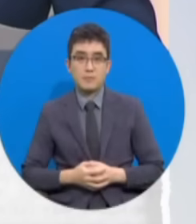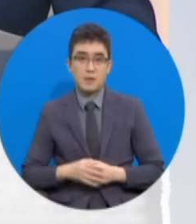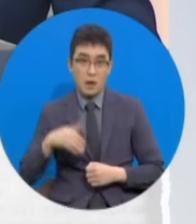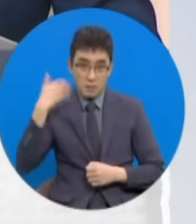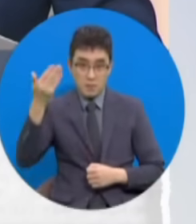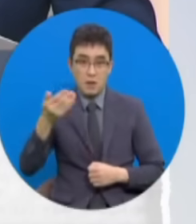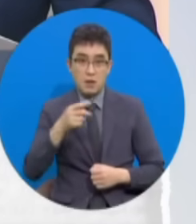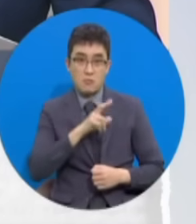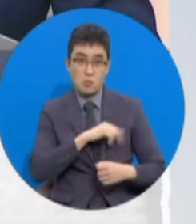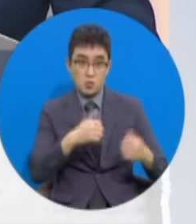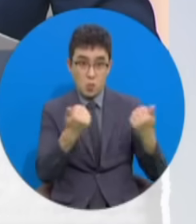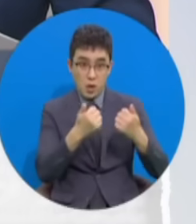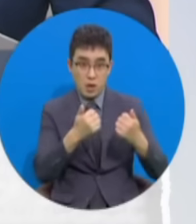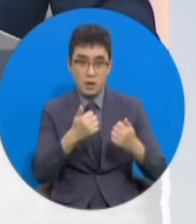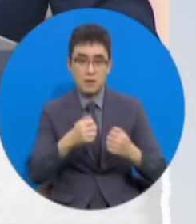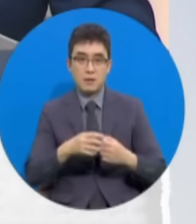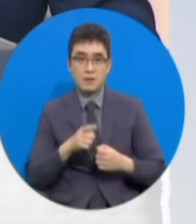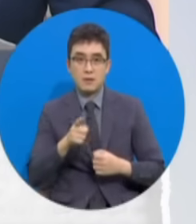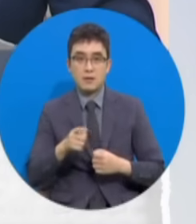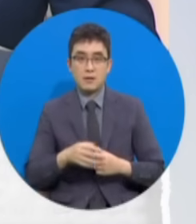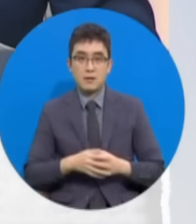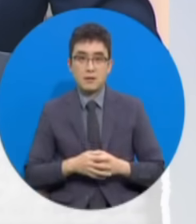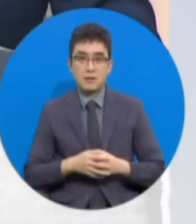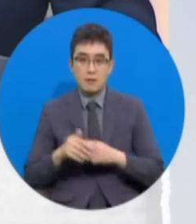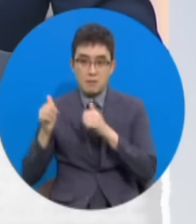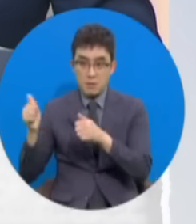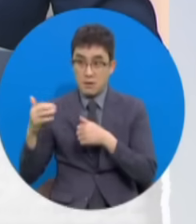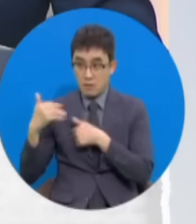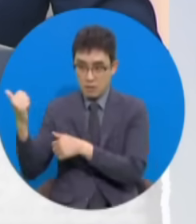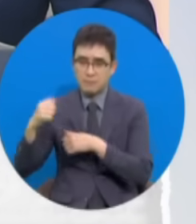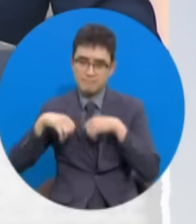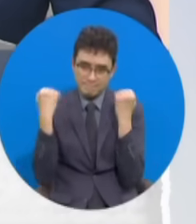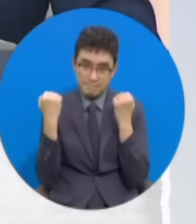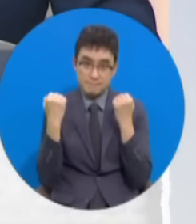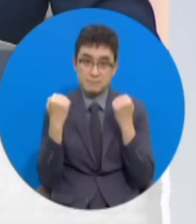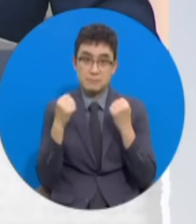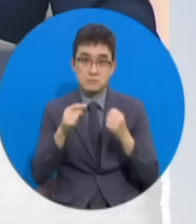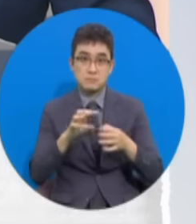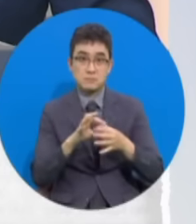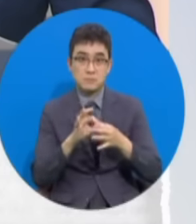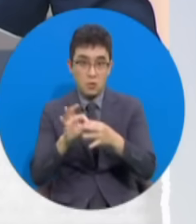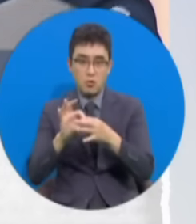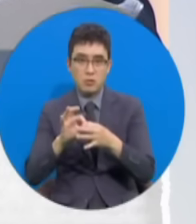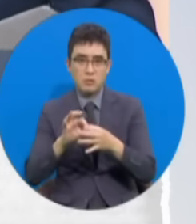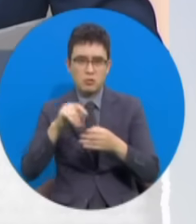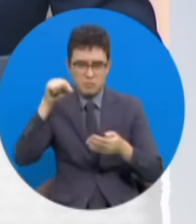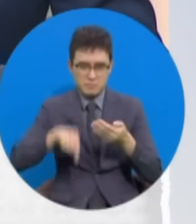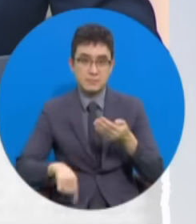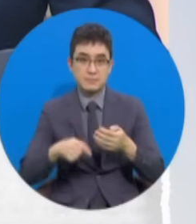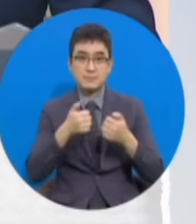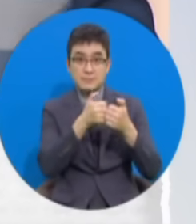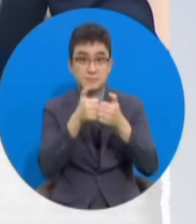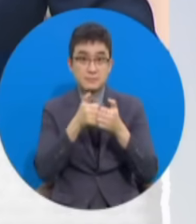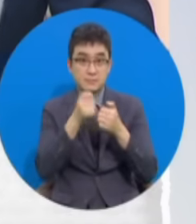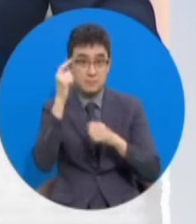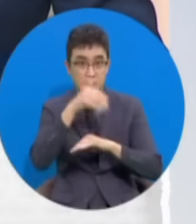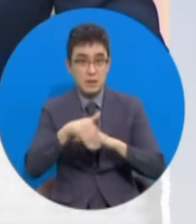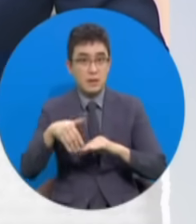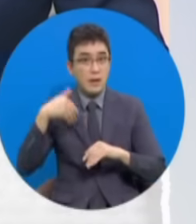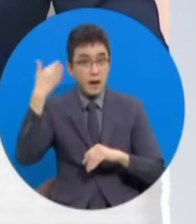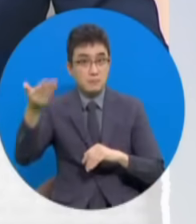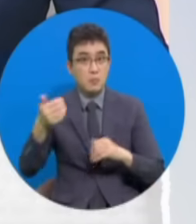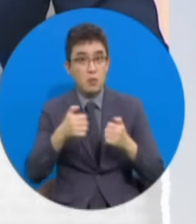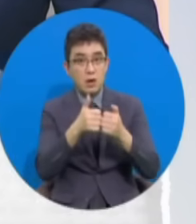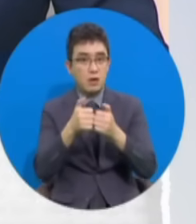잡아서라도 이 불체포 특권과 관련된 내용들은 심도 깊게 다뤄보자라는 내용들이 있었기 때문에 다음 의총이 생긴다면